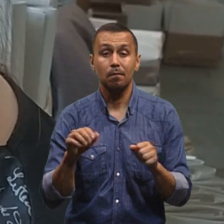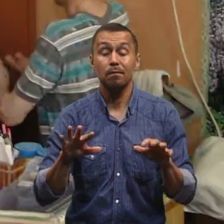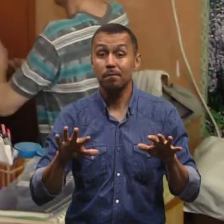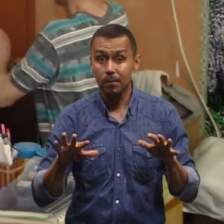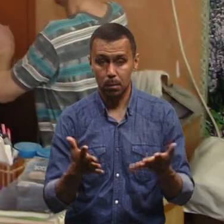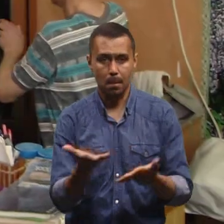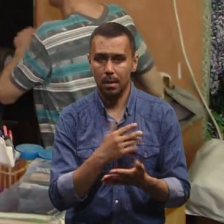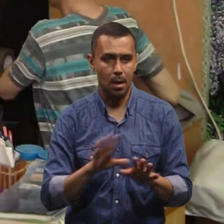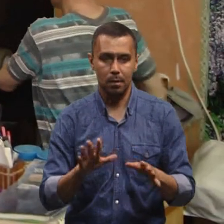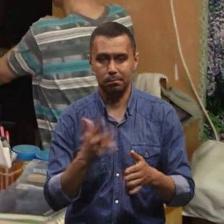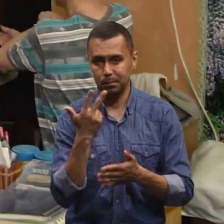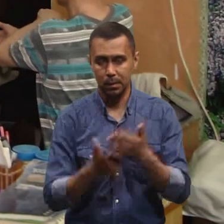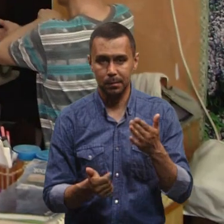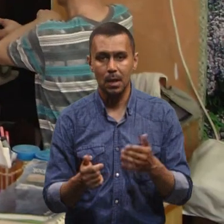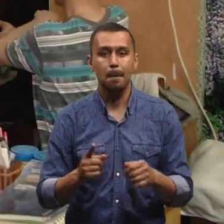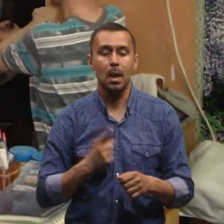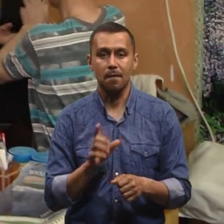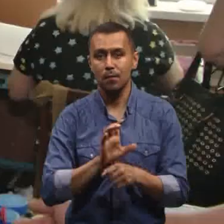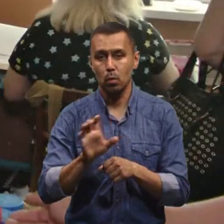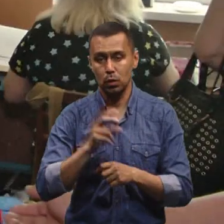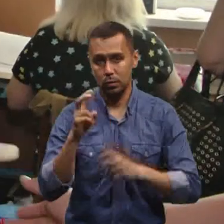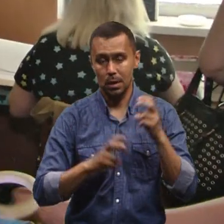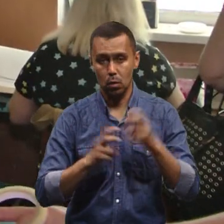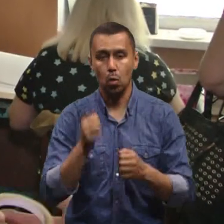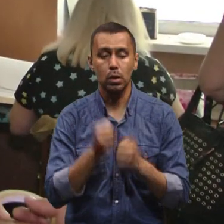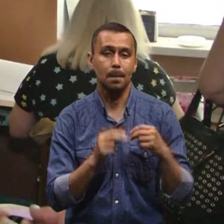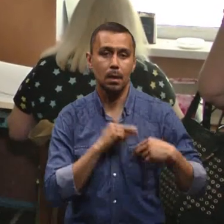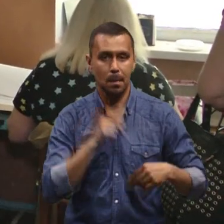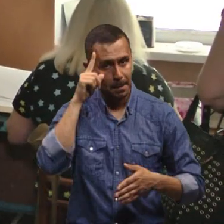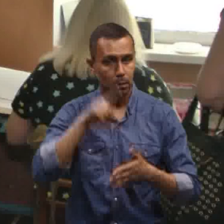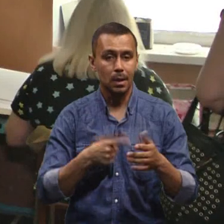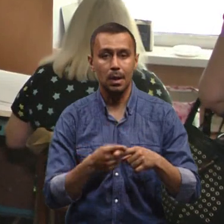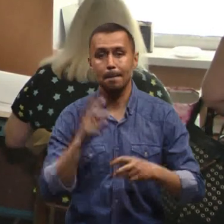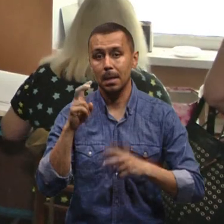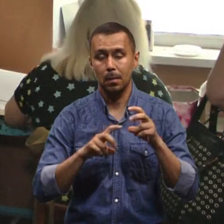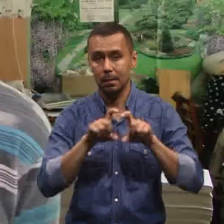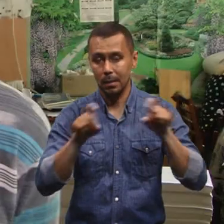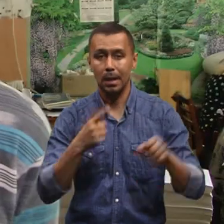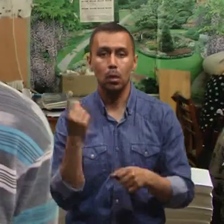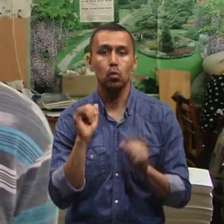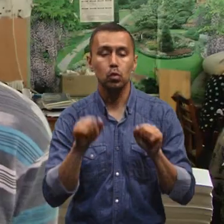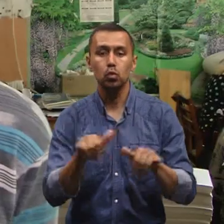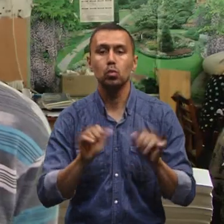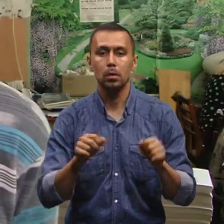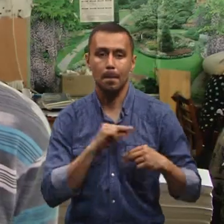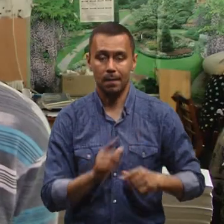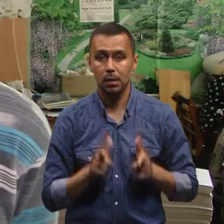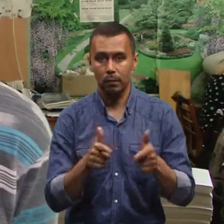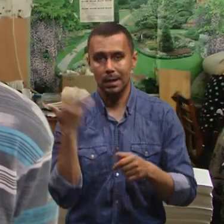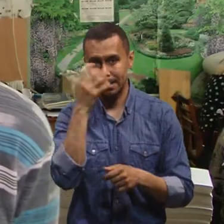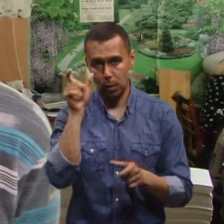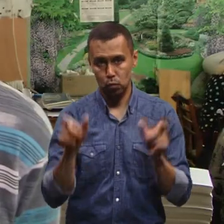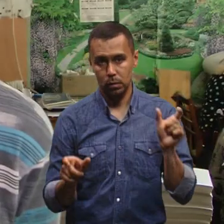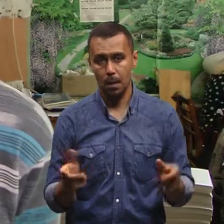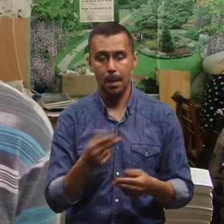втонули. Майстер виробничого цеху Ігор Філіпов каже, кожен працівник переконався, це підприємство єдине, куди можуть працевлаштуватися незрячі.